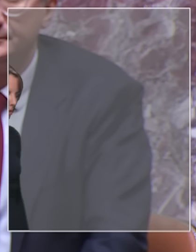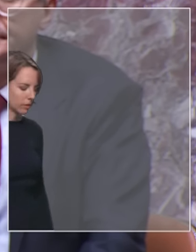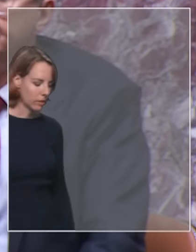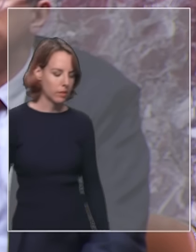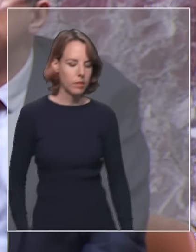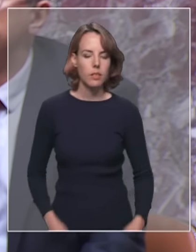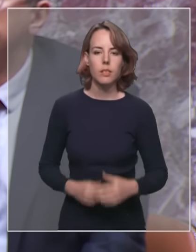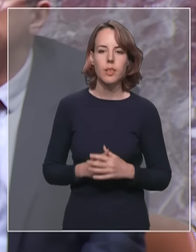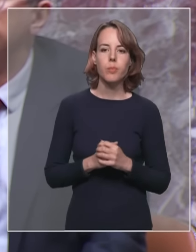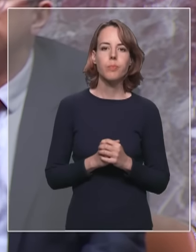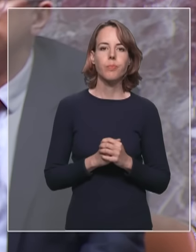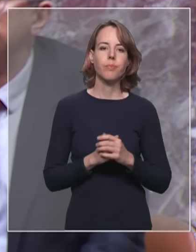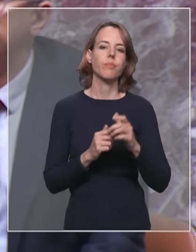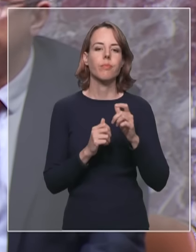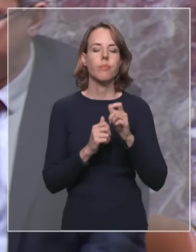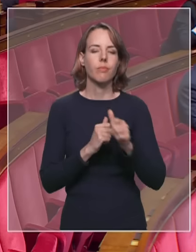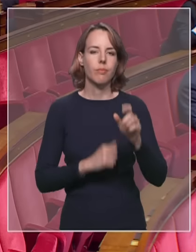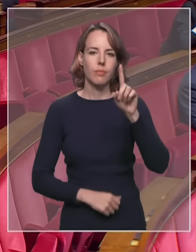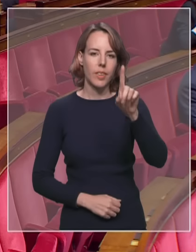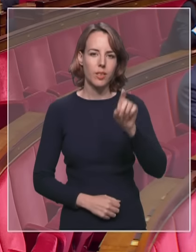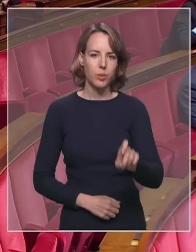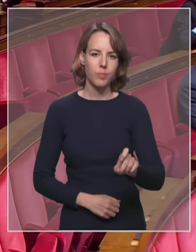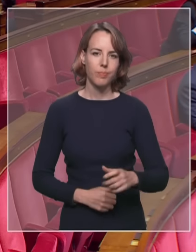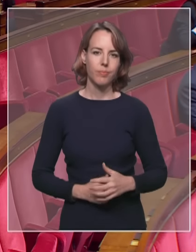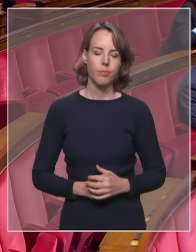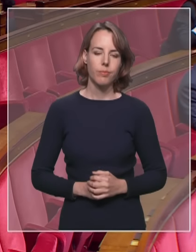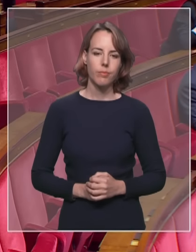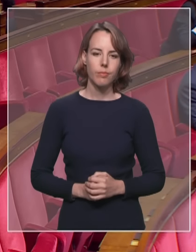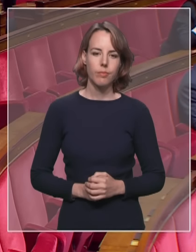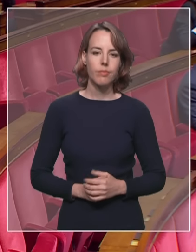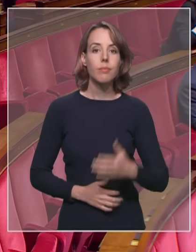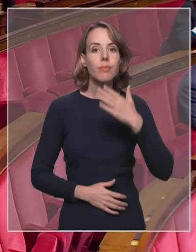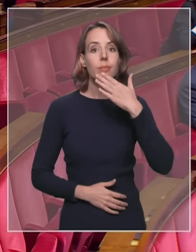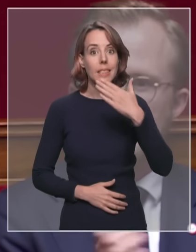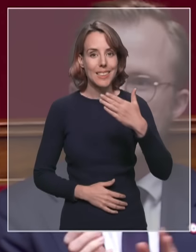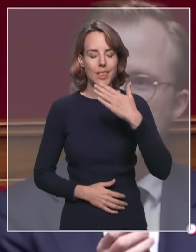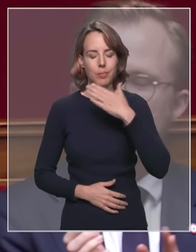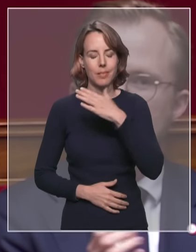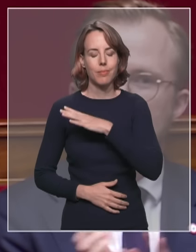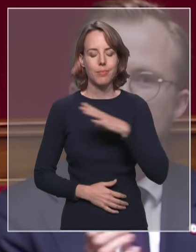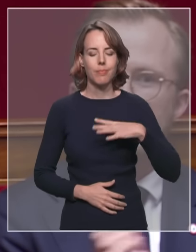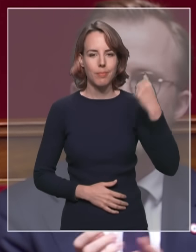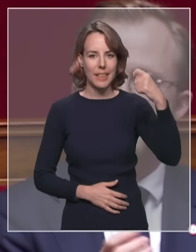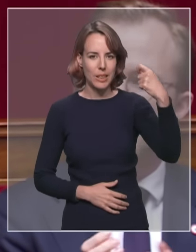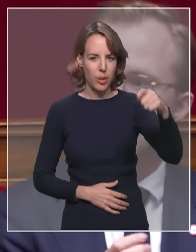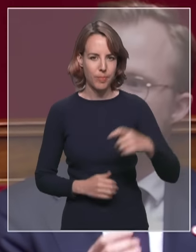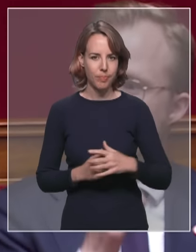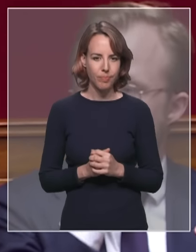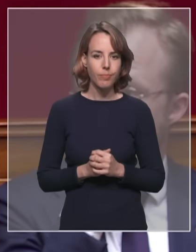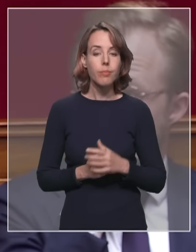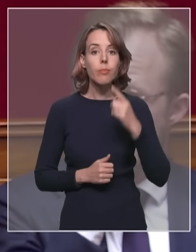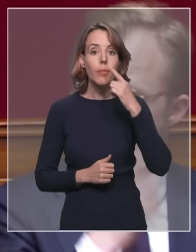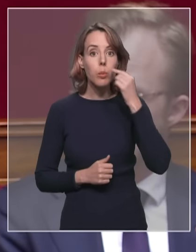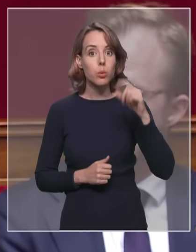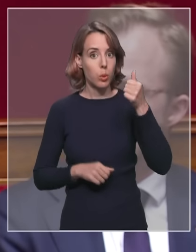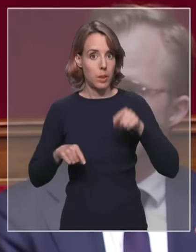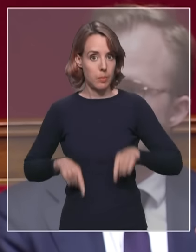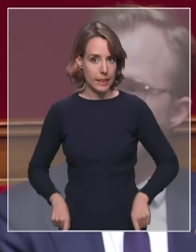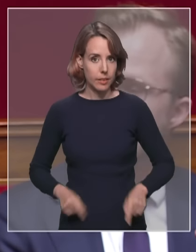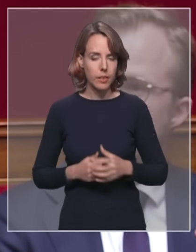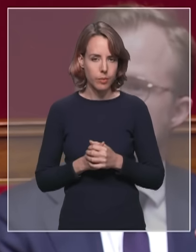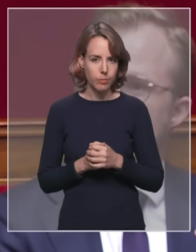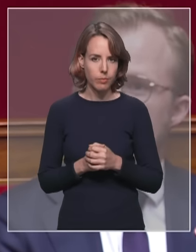présent à monsieur Éric Michou pour le groupe UDR. Merci, merci madame la présidente. Monsieur le Premier ministre, après